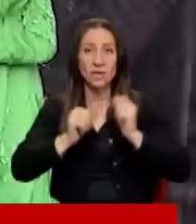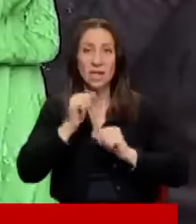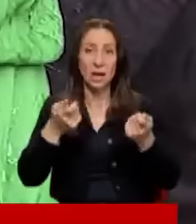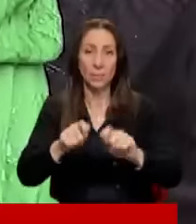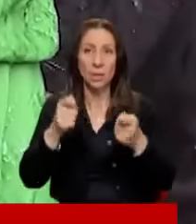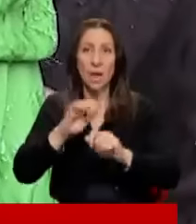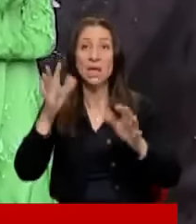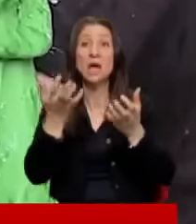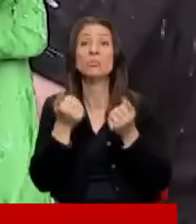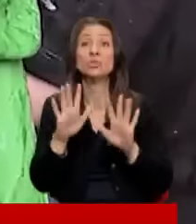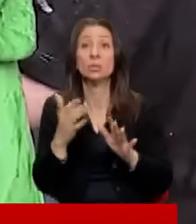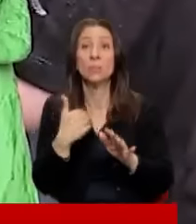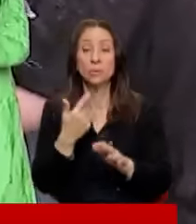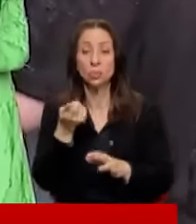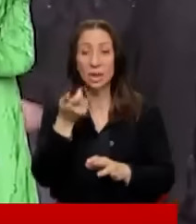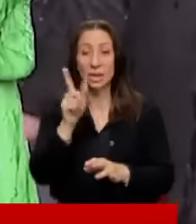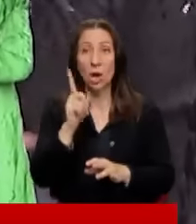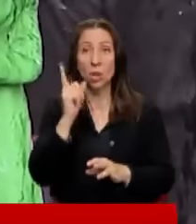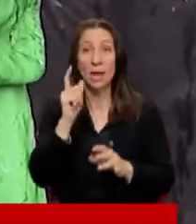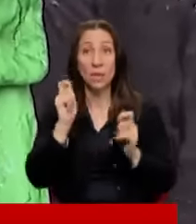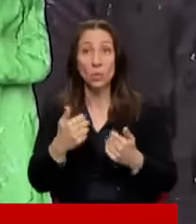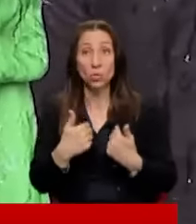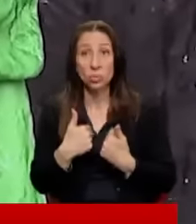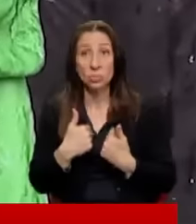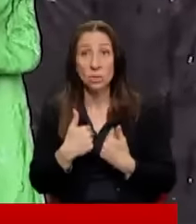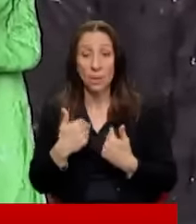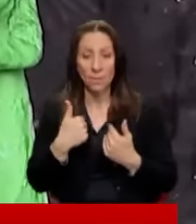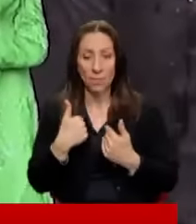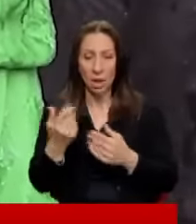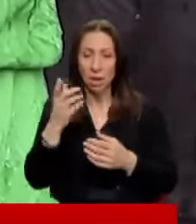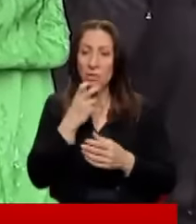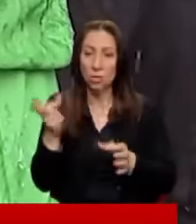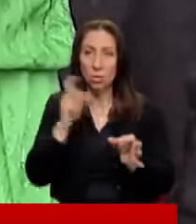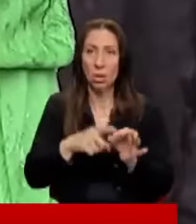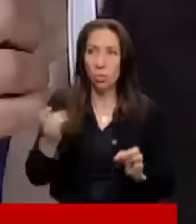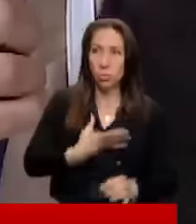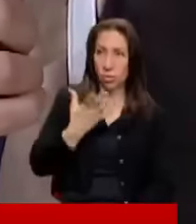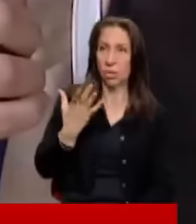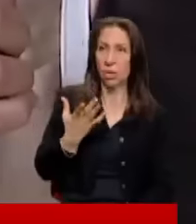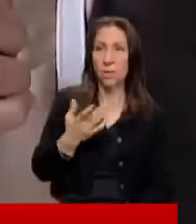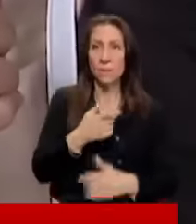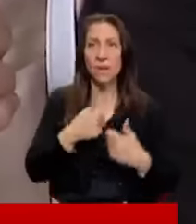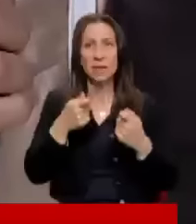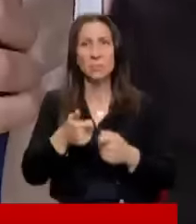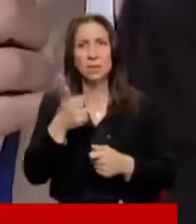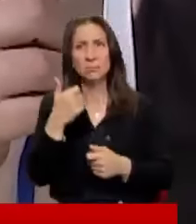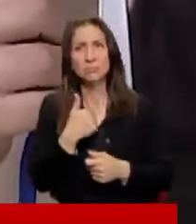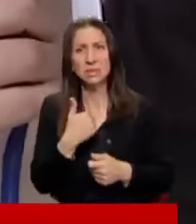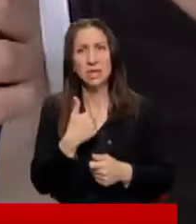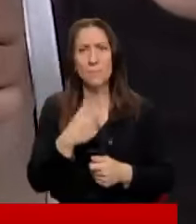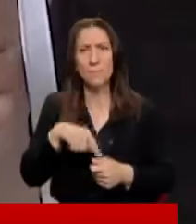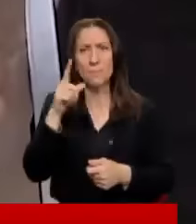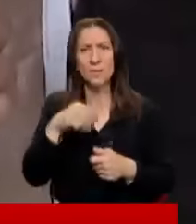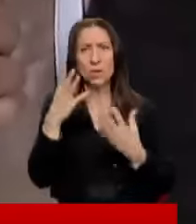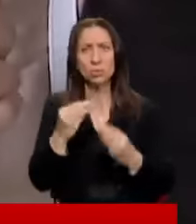fakültelerini almayacağız Ben ücretli öğretmenlik yapıyordum yerim kadro atı ve ben dışarı atıldım milli eği bakanımız bize